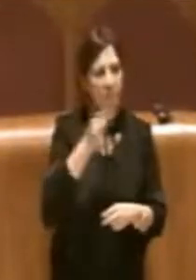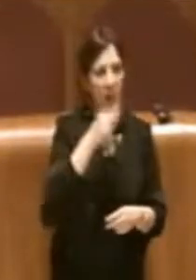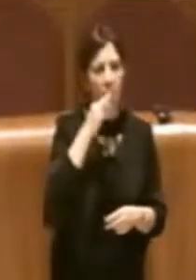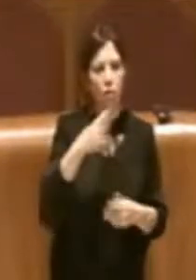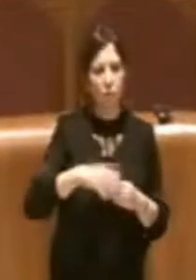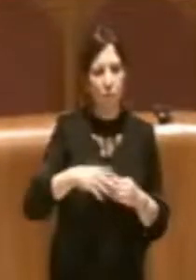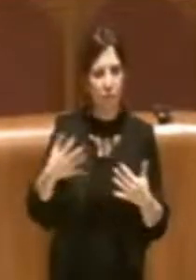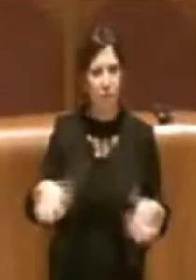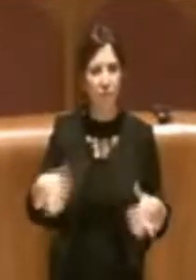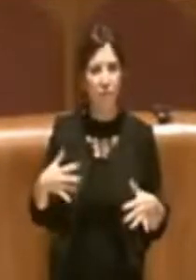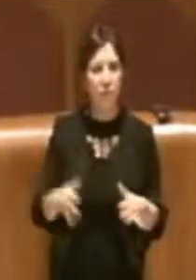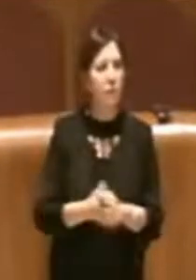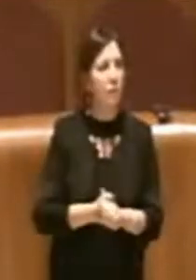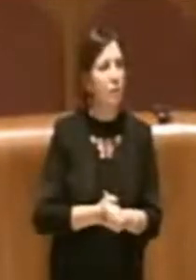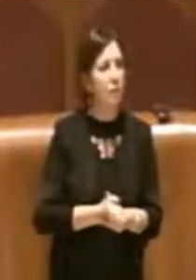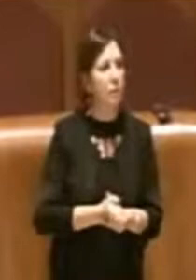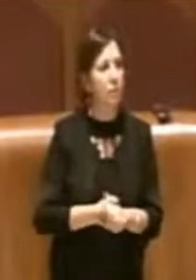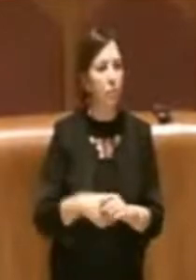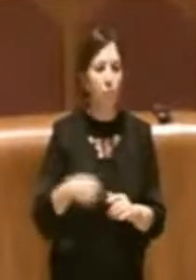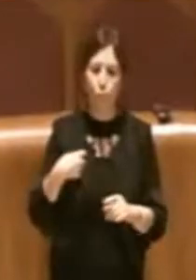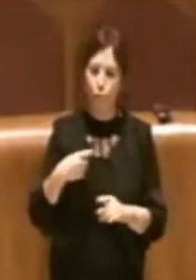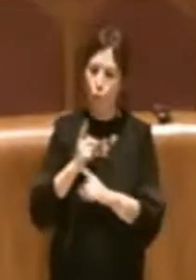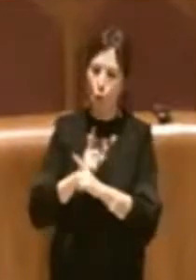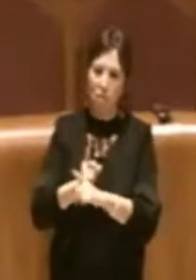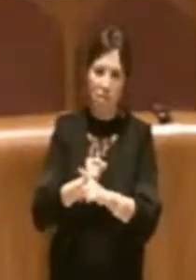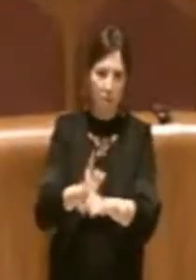questo. Io ho seguito